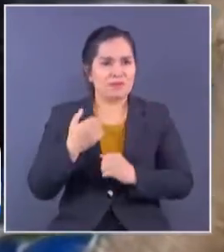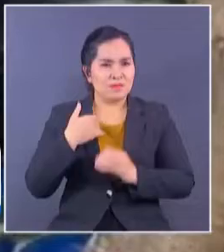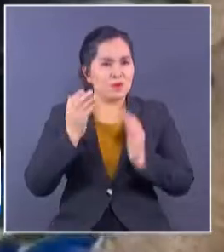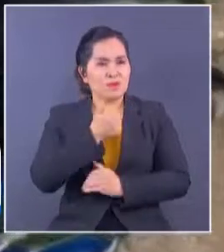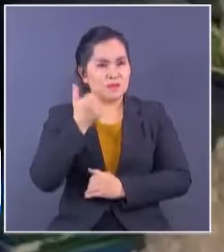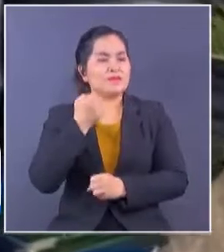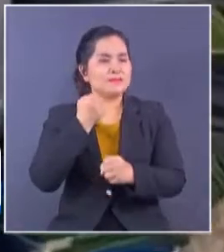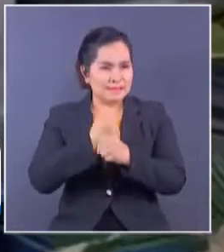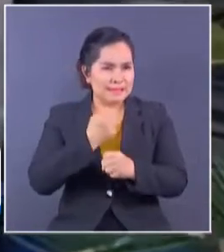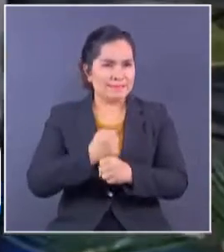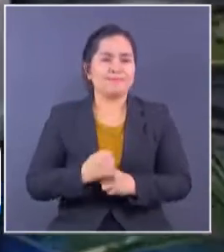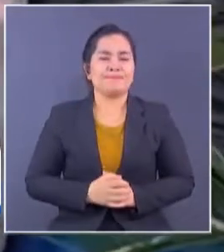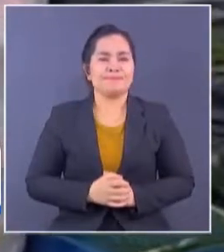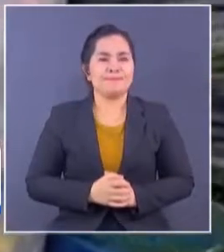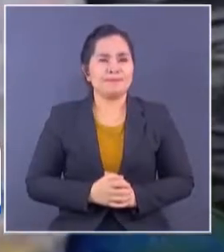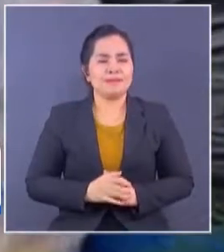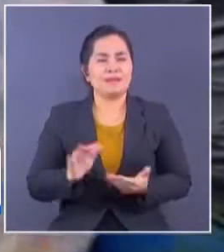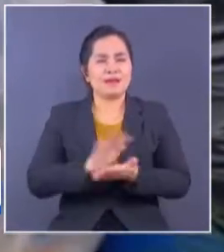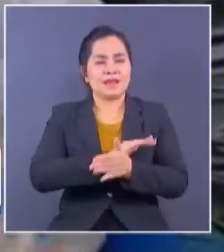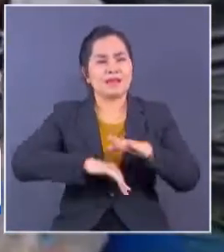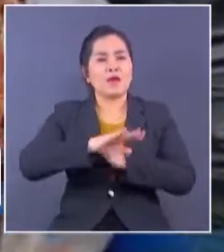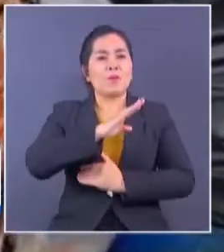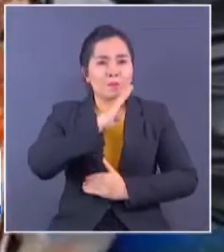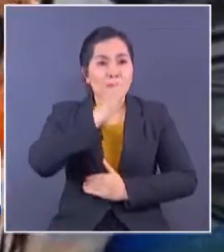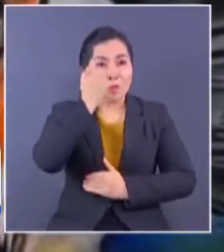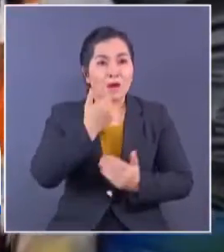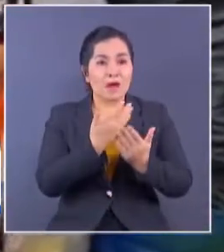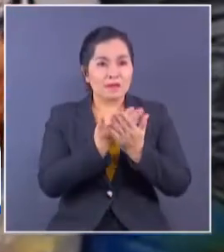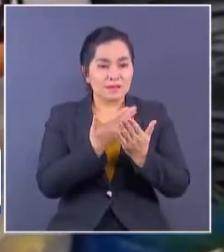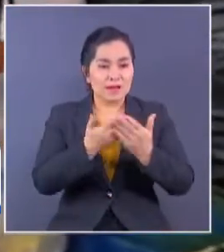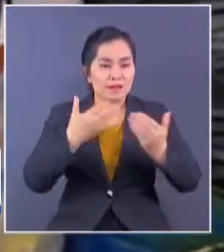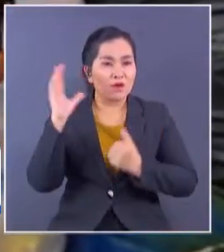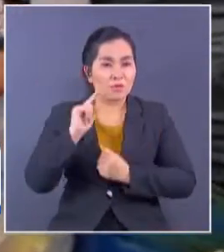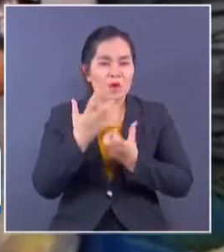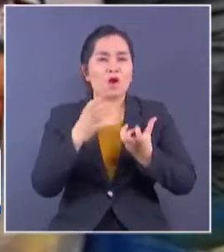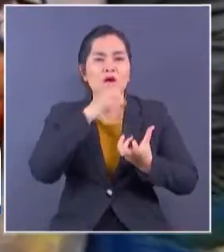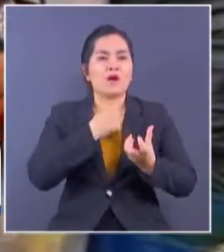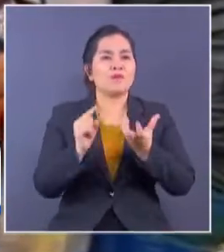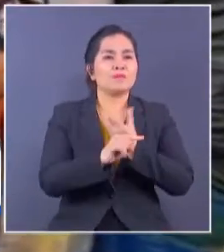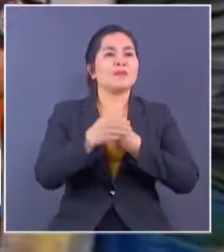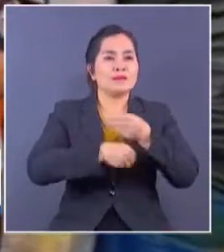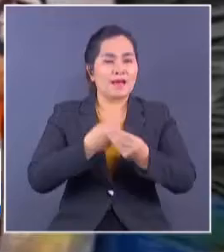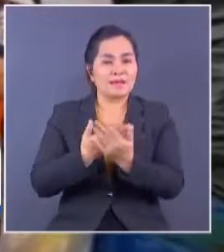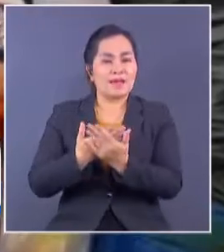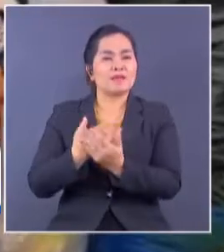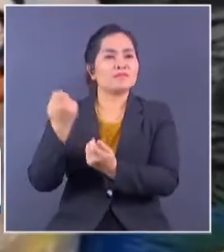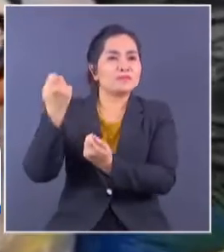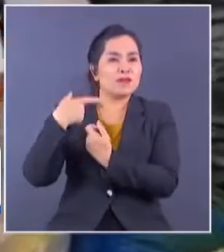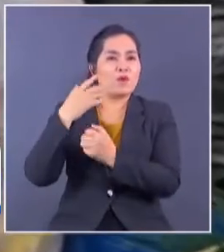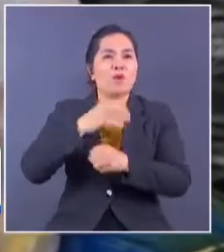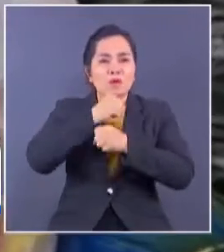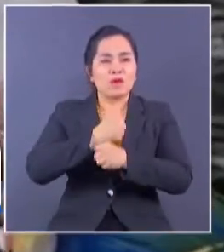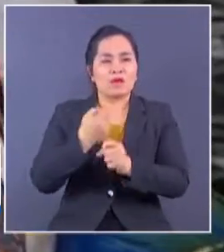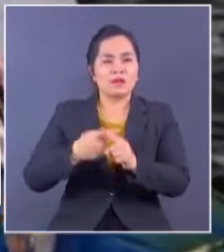มีคนปลอมแปลงเอกสารอย่างแน่นอนเพราะว่านอกจากรายได้ที่เกิดจากการเก็บของเก่าขายแล้วนะครับทั้งสองคนก็อยู่ได้ด้วยเบี้ยคนชรา